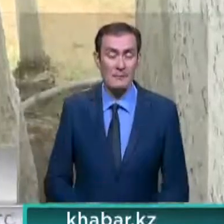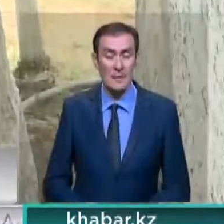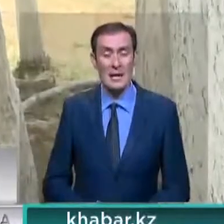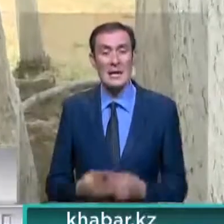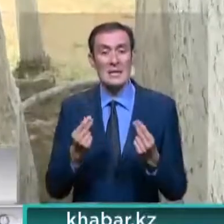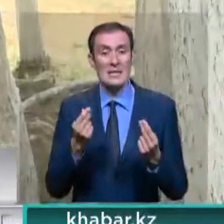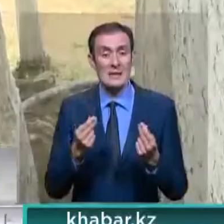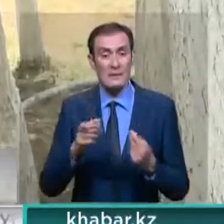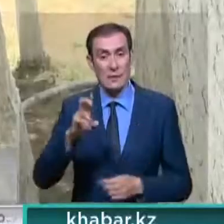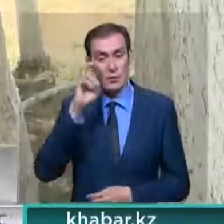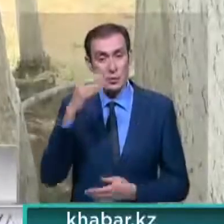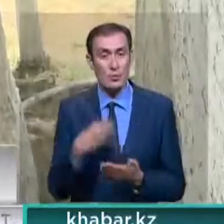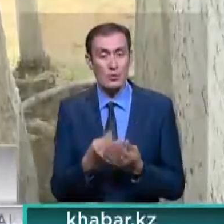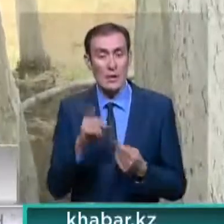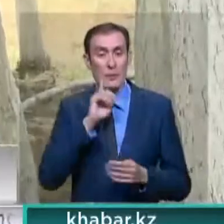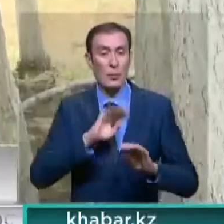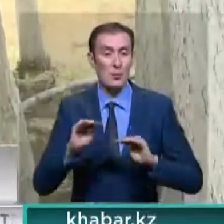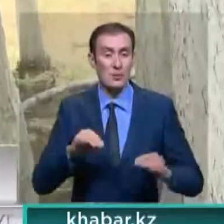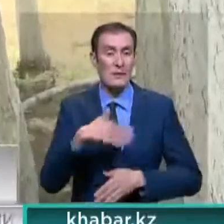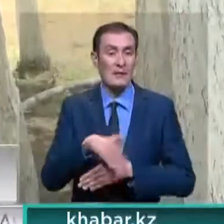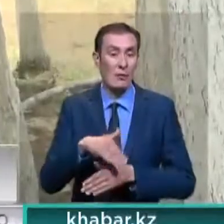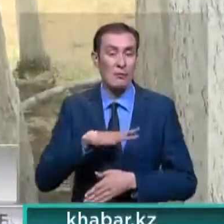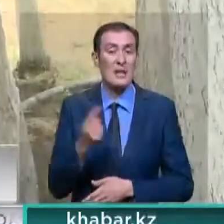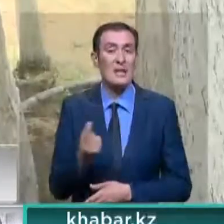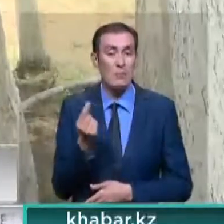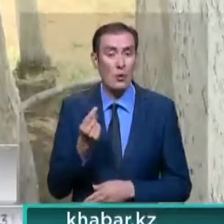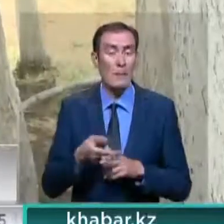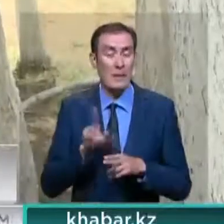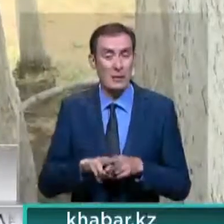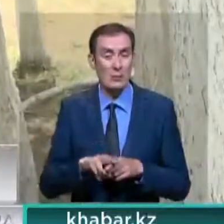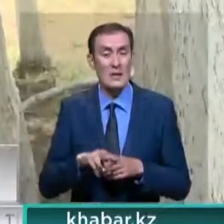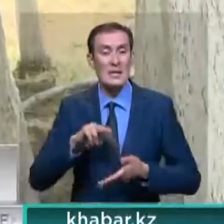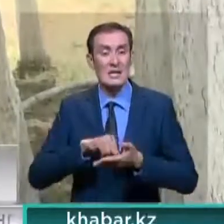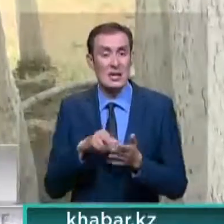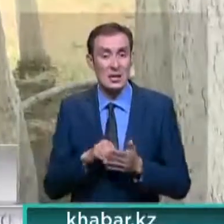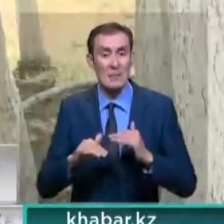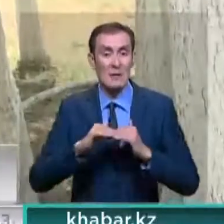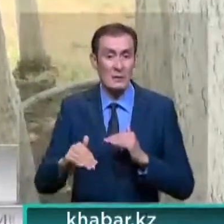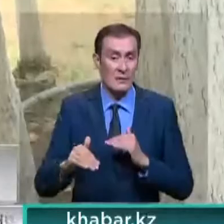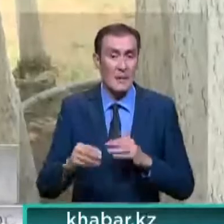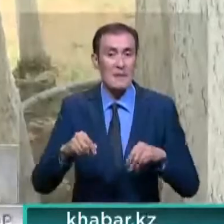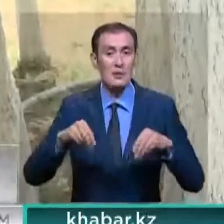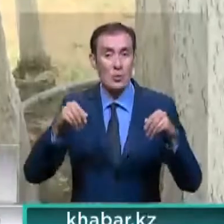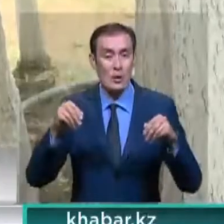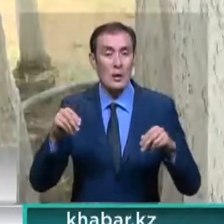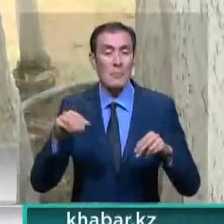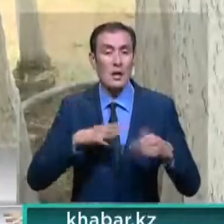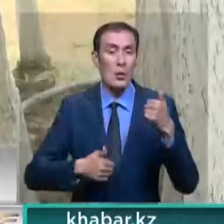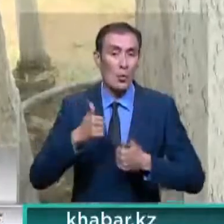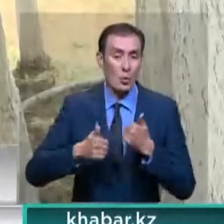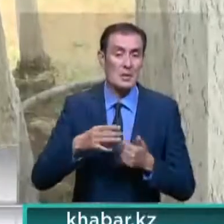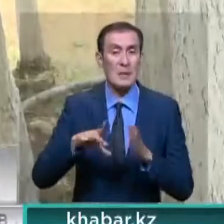Средств в городском бюджете на благоустройство дворов было немного, поэтому мы заложили покрытие площадок песком, провели конкурс